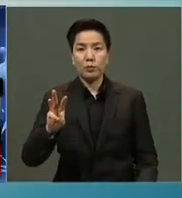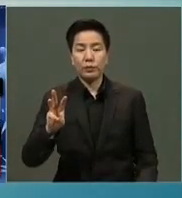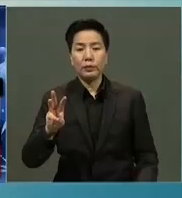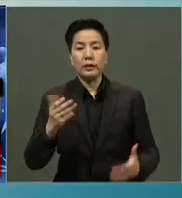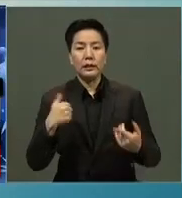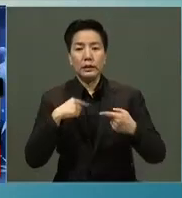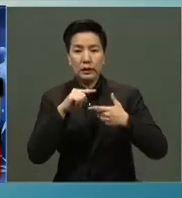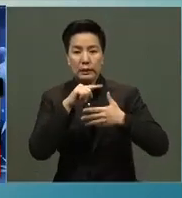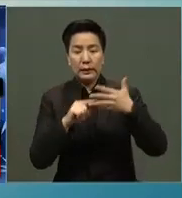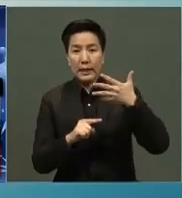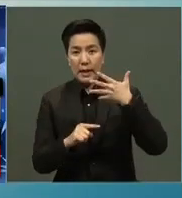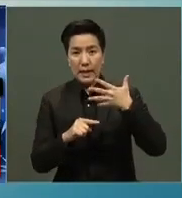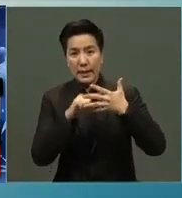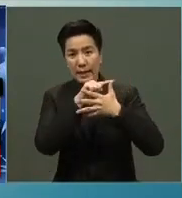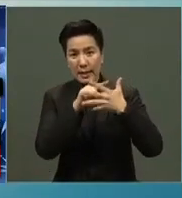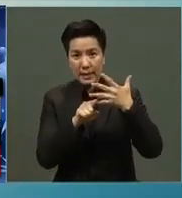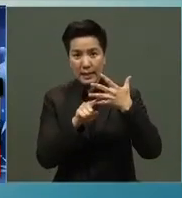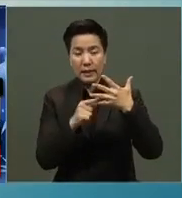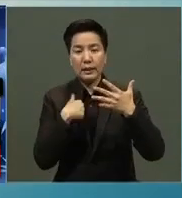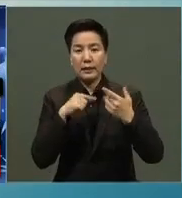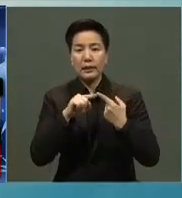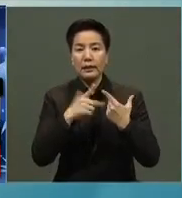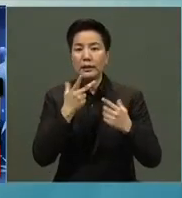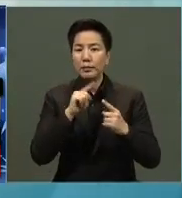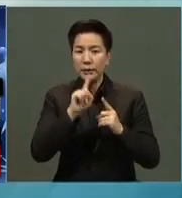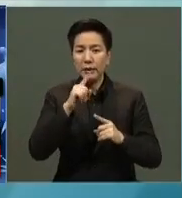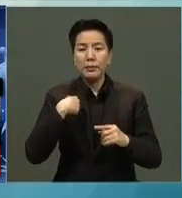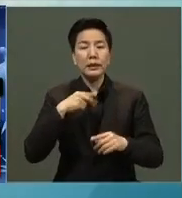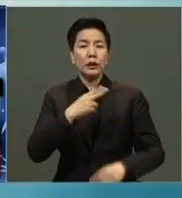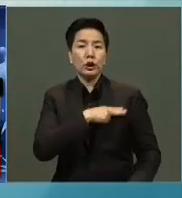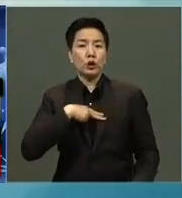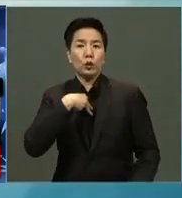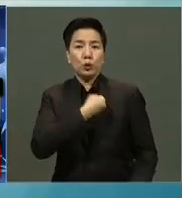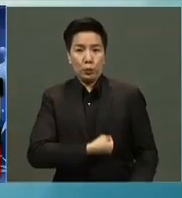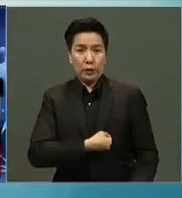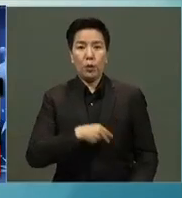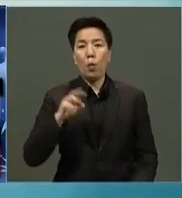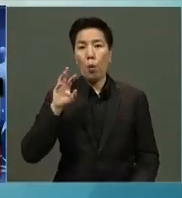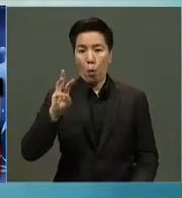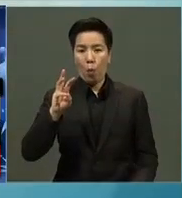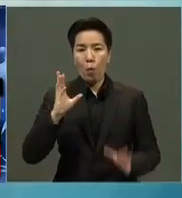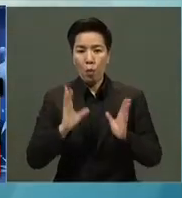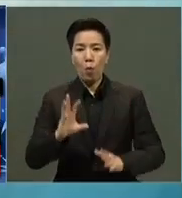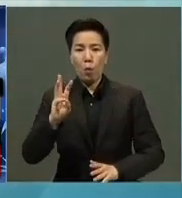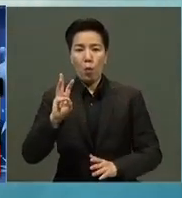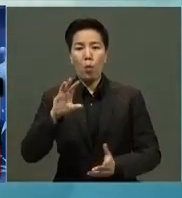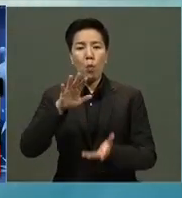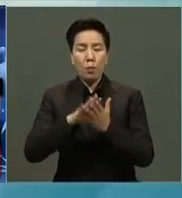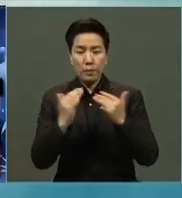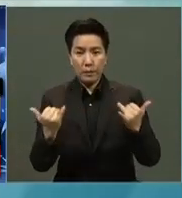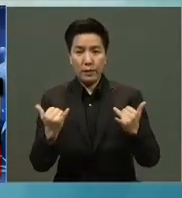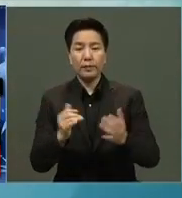คืออันดับ 5จะมี 2ที่ก็คือชีวิตเซอร์แลนด์ด้วย 6คนนะครับเป็นเป็น 6คนรวมกันมา